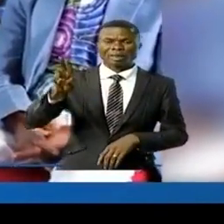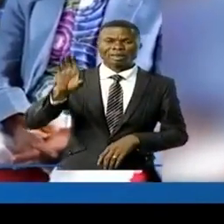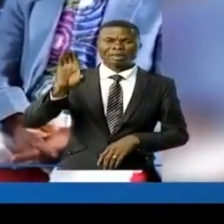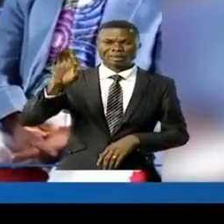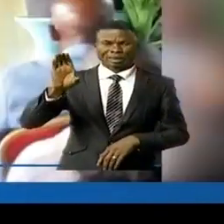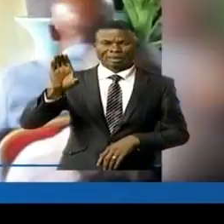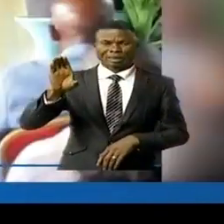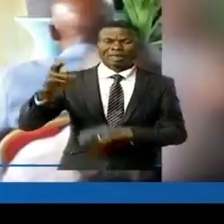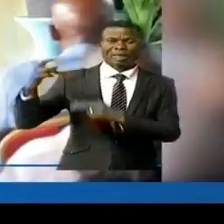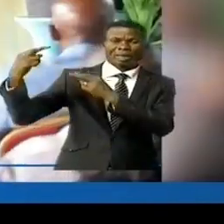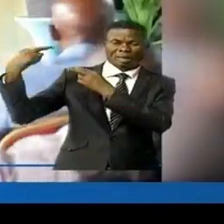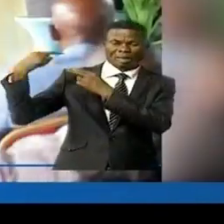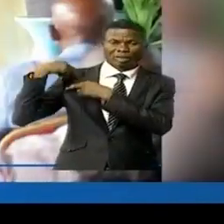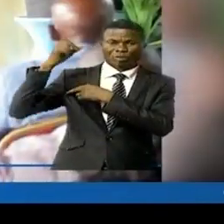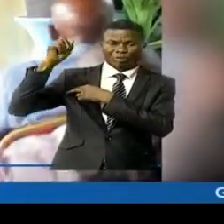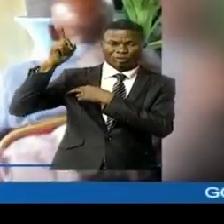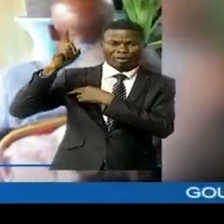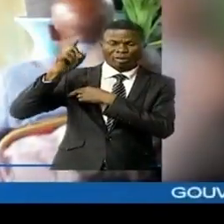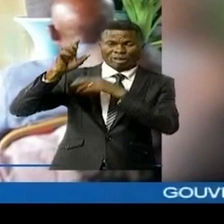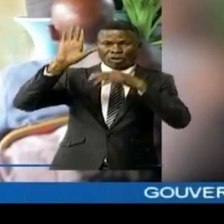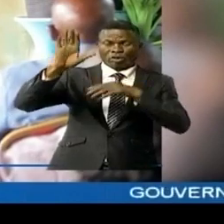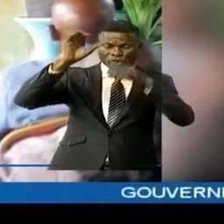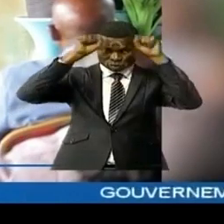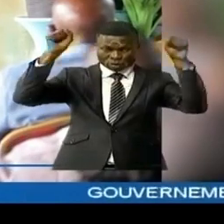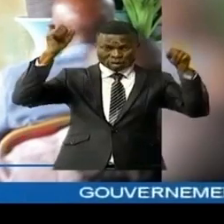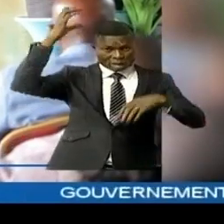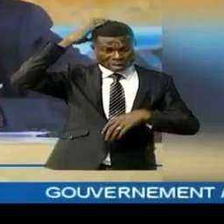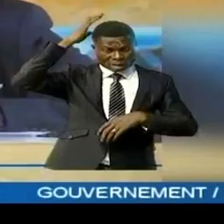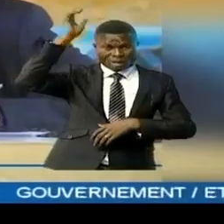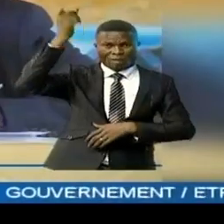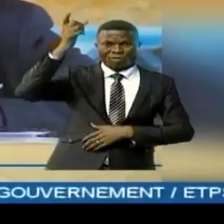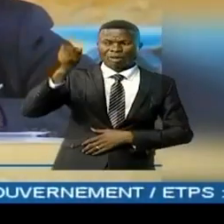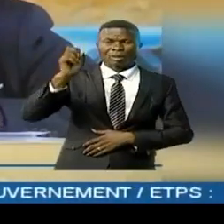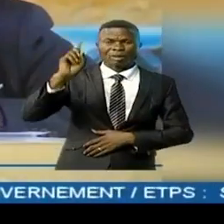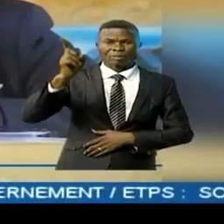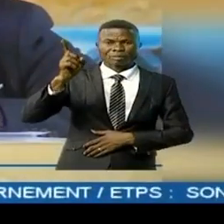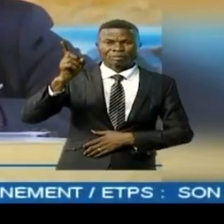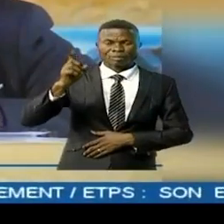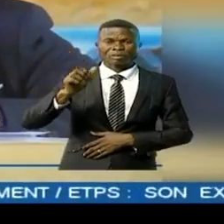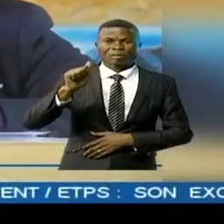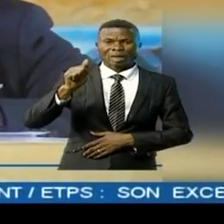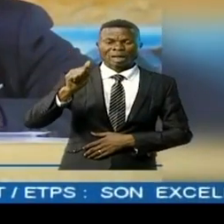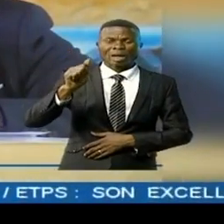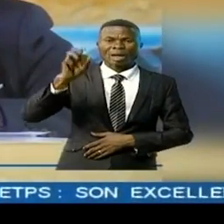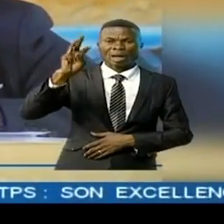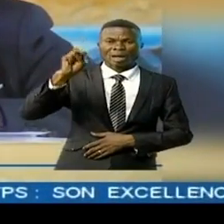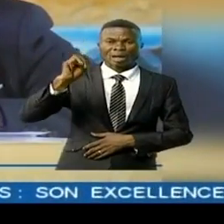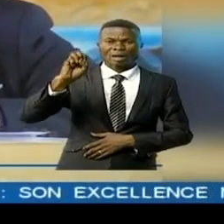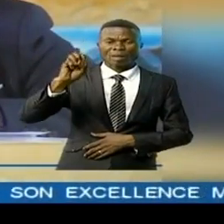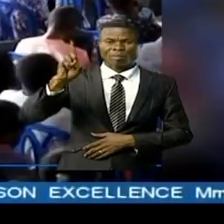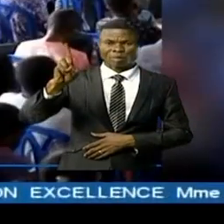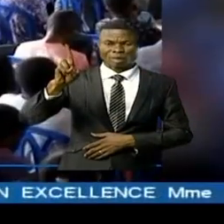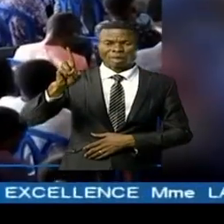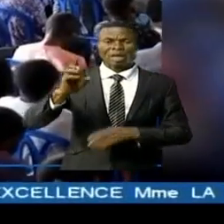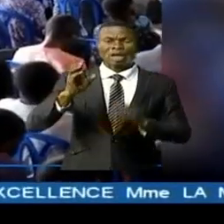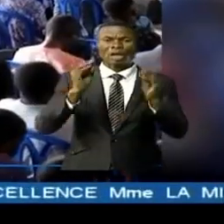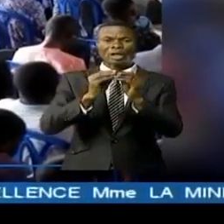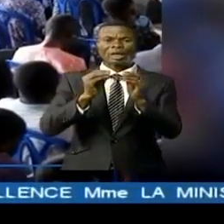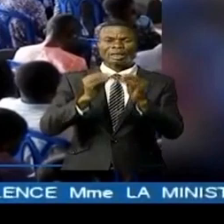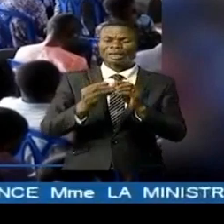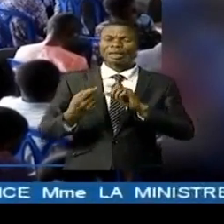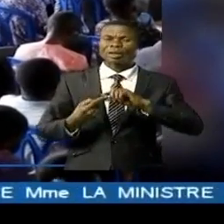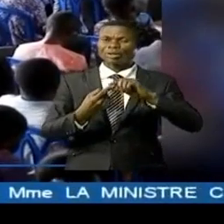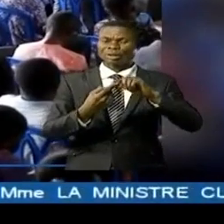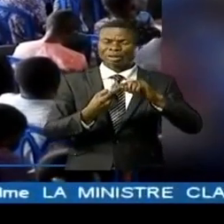chapeauté par son président évêques principale arme elle m'a beauty a organisé une plénière extraordinaire à